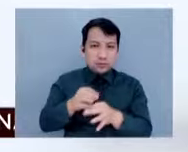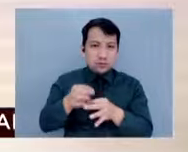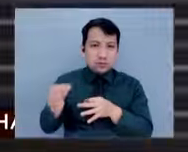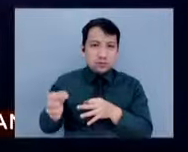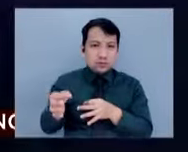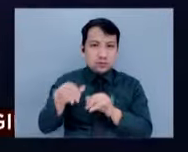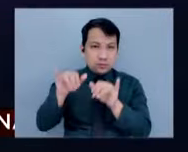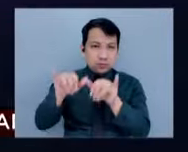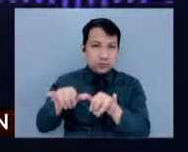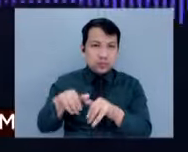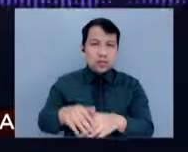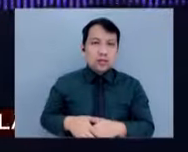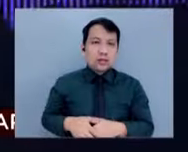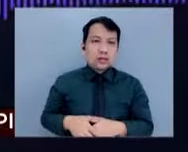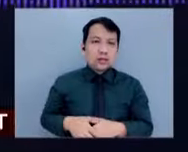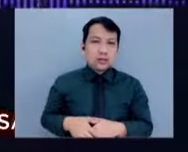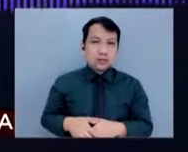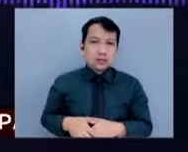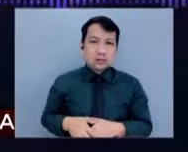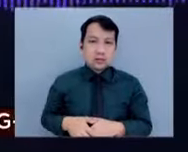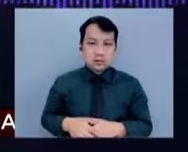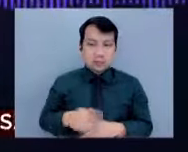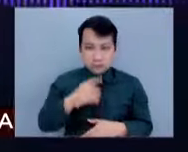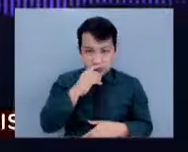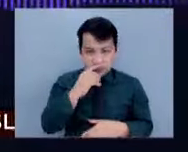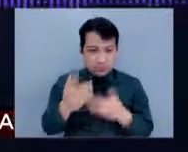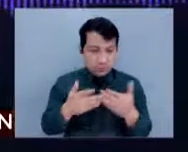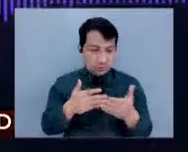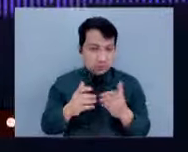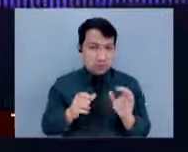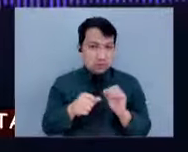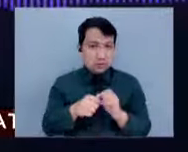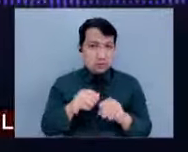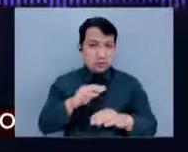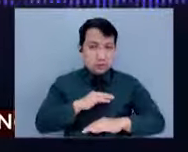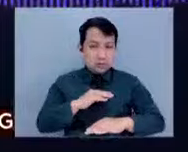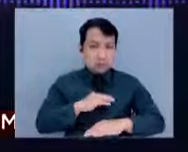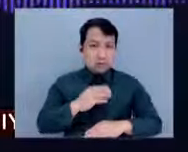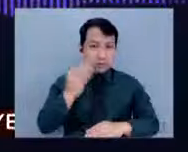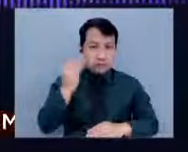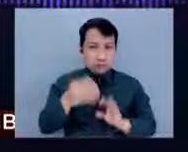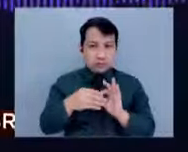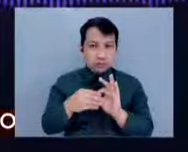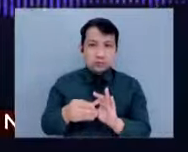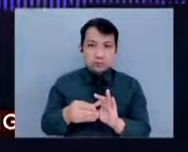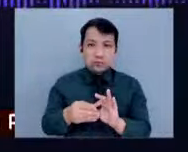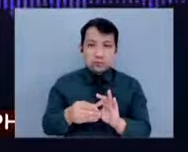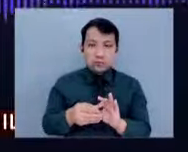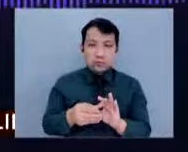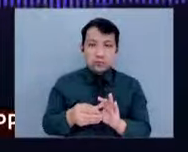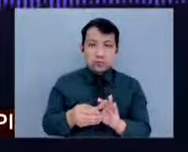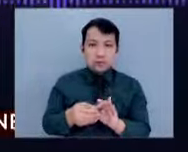roon. Ang trial pong yun is to determine whether there are sufficient grounds to